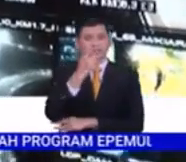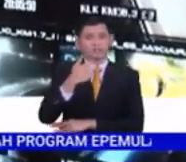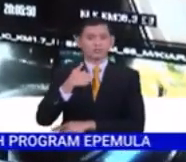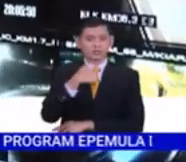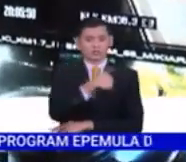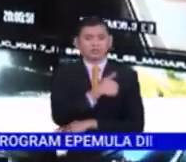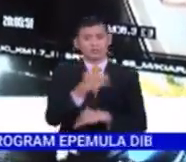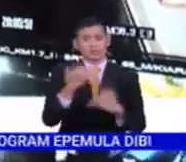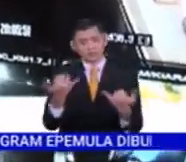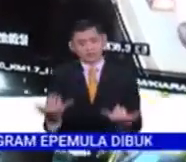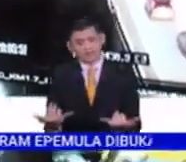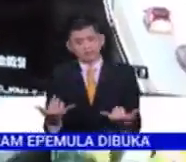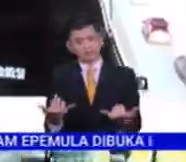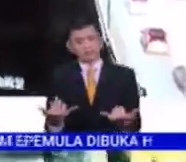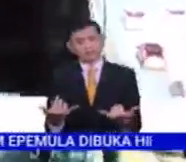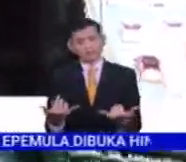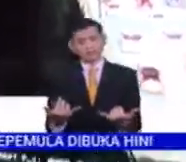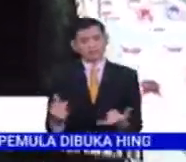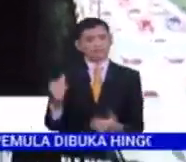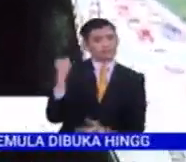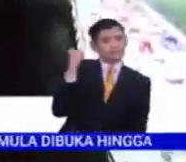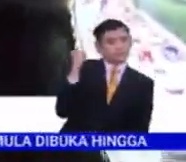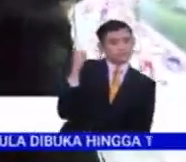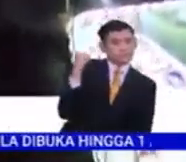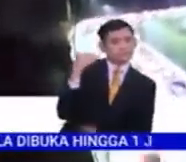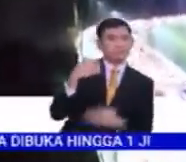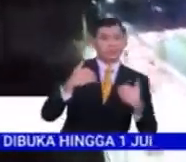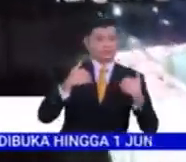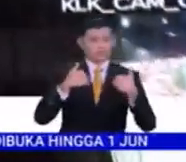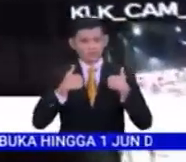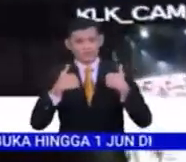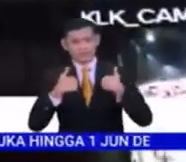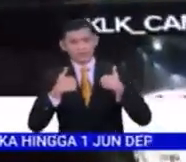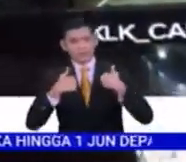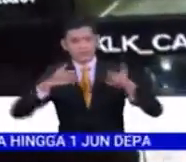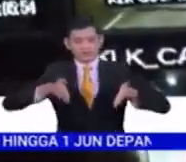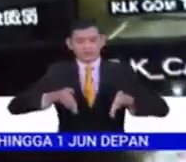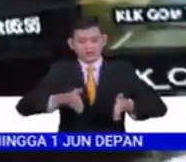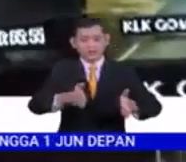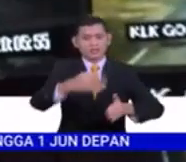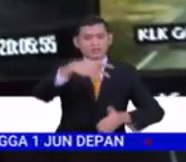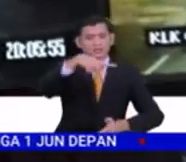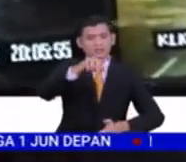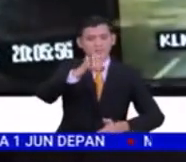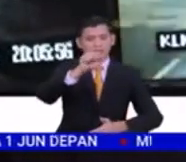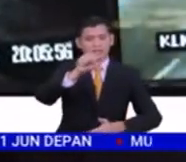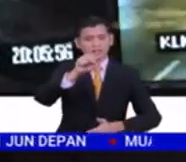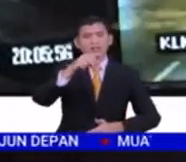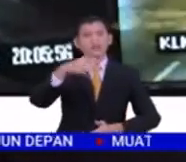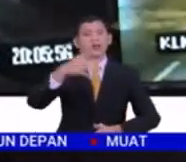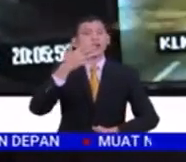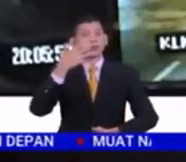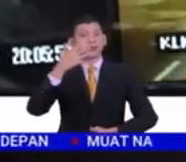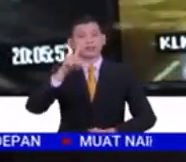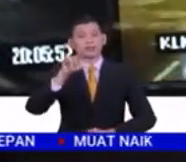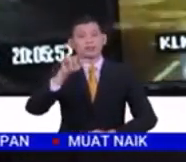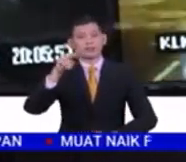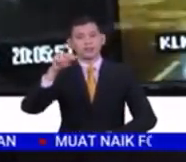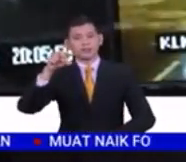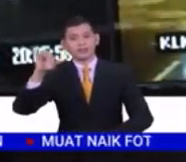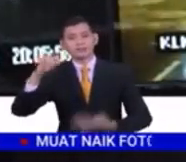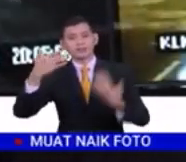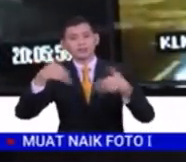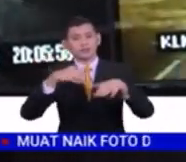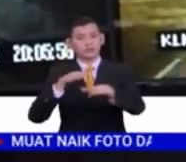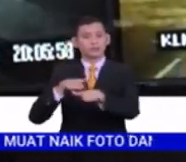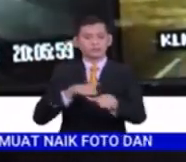saksikan disini Adi paparan skrin ini dimana dilabur airbrush pedas Linggi kendaraan sudah model bertali arus